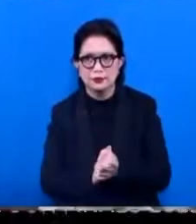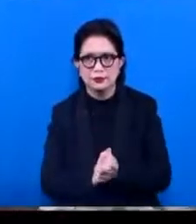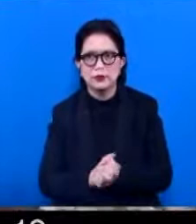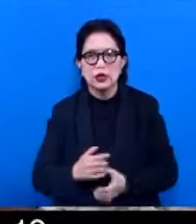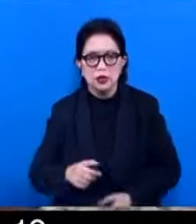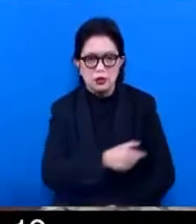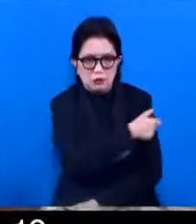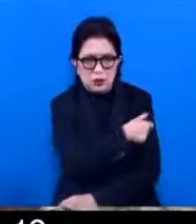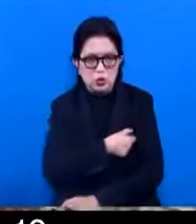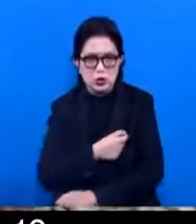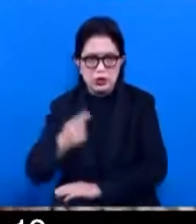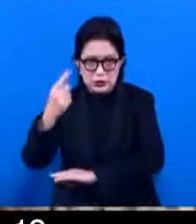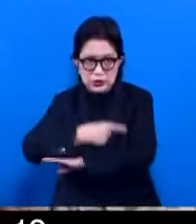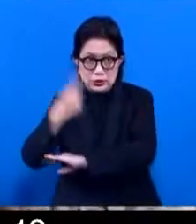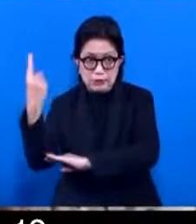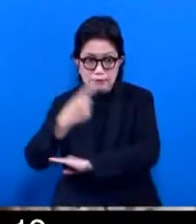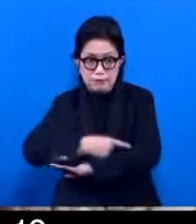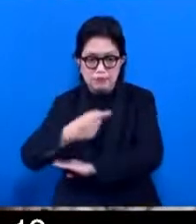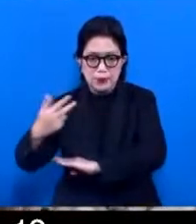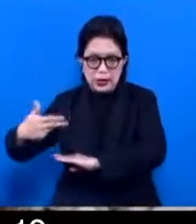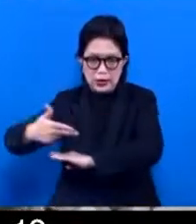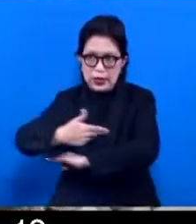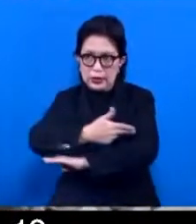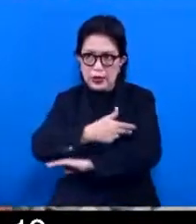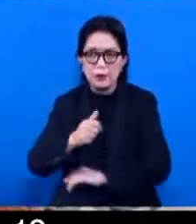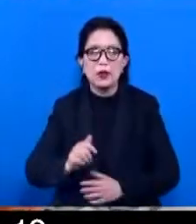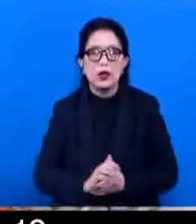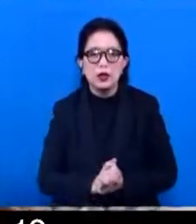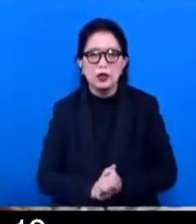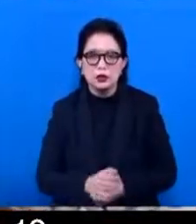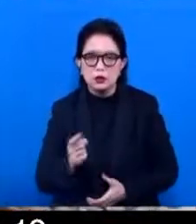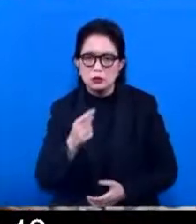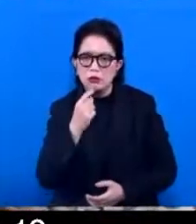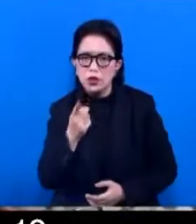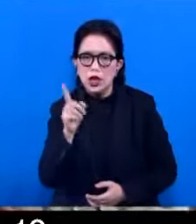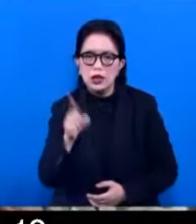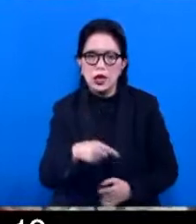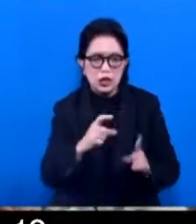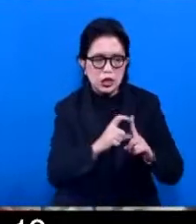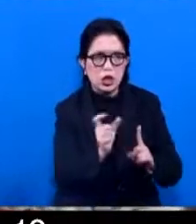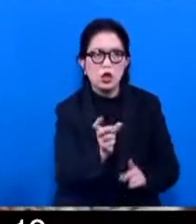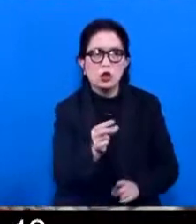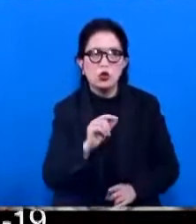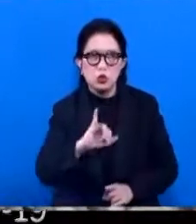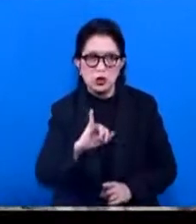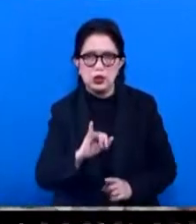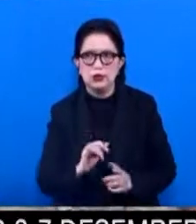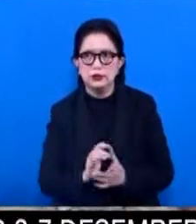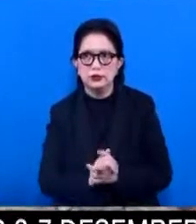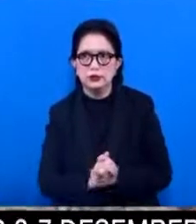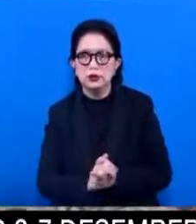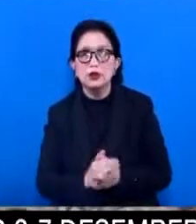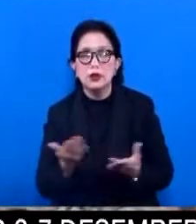petugas PKD ke arah sini. Itu kereta mana, Dek? Kereta dari arah Duri. Duri ke? 2259. Ke arah